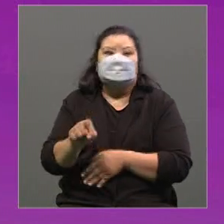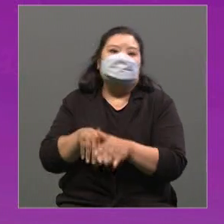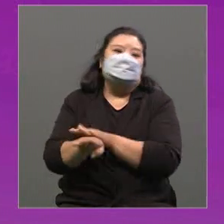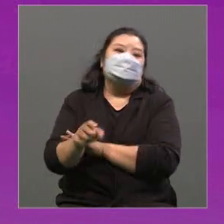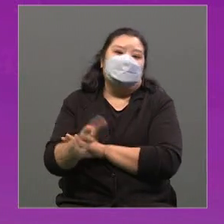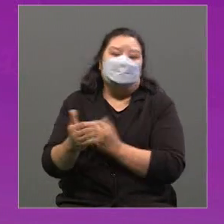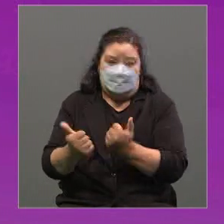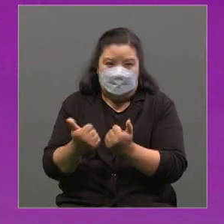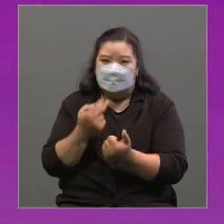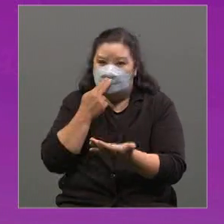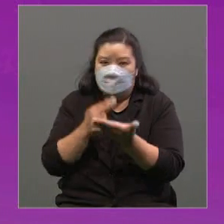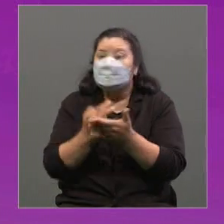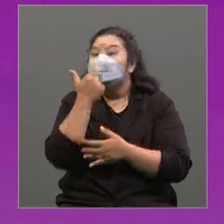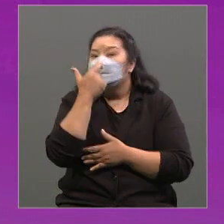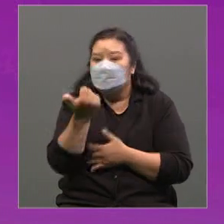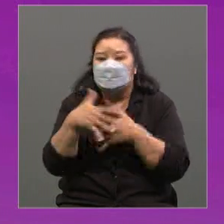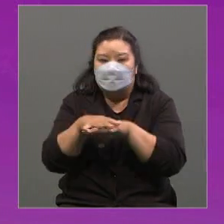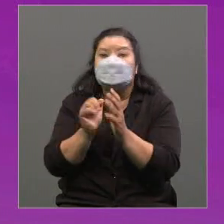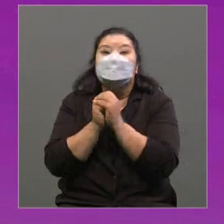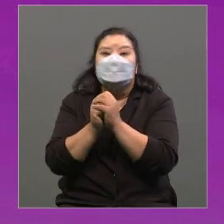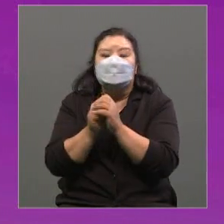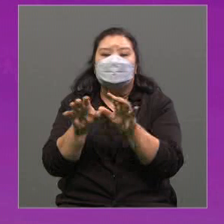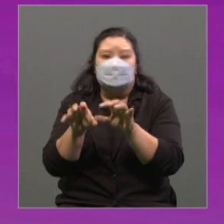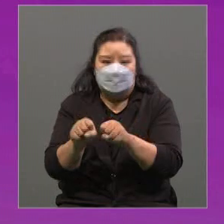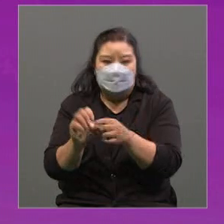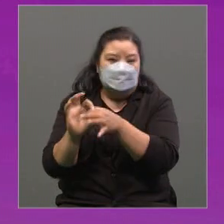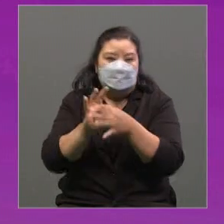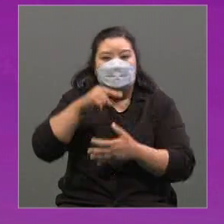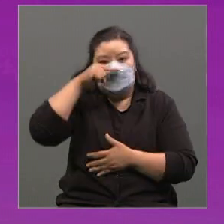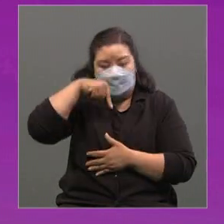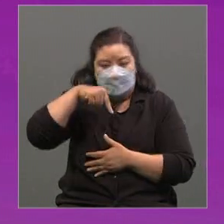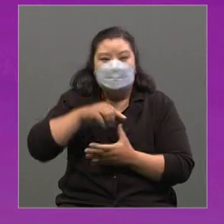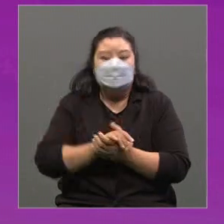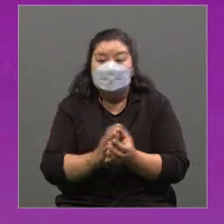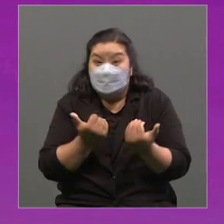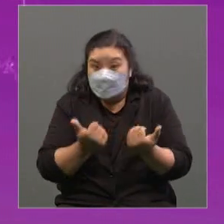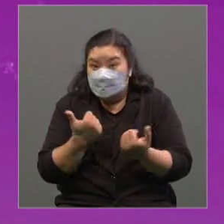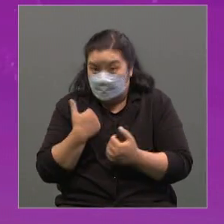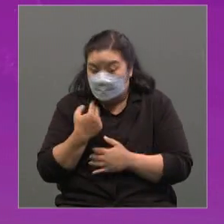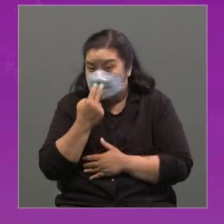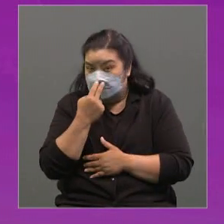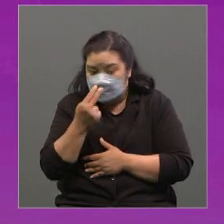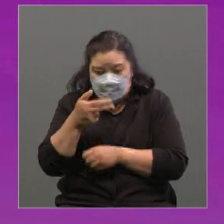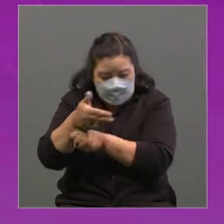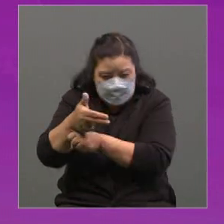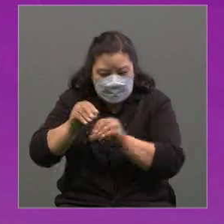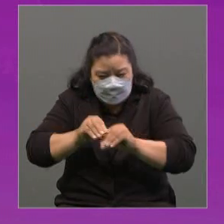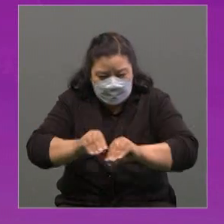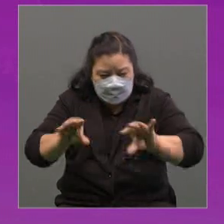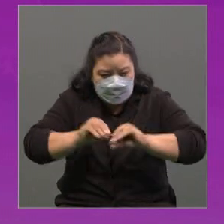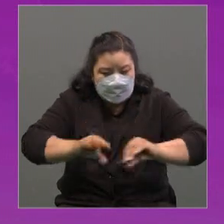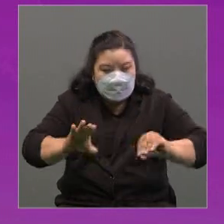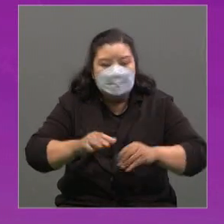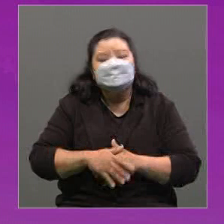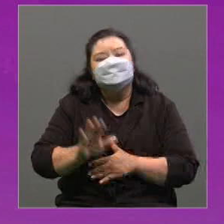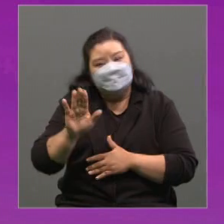ะออกหมายแดงประสานตำรวจจีนให้นำตัวมาลงโทษค่ะและอย่างที่บอกไปมีการเปิดภาพกล้องวงจรปิดออกมานะคะอันที่เราจ